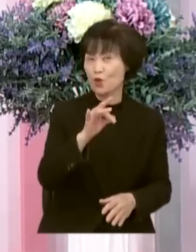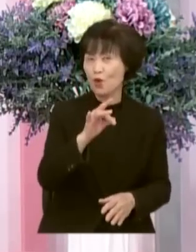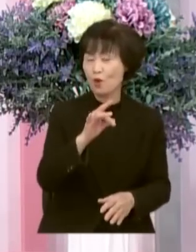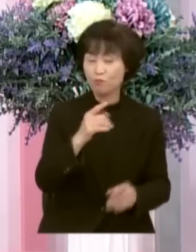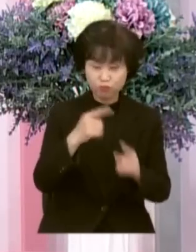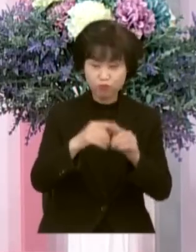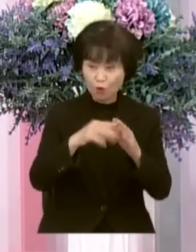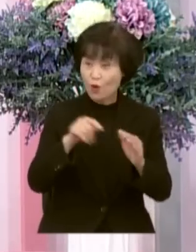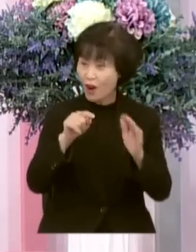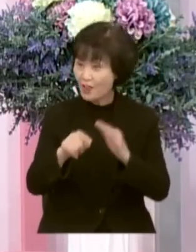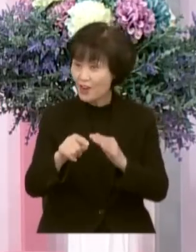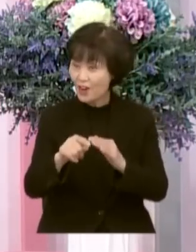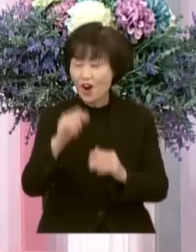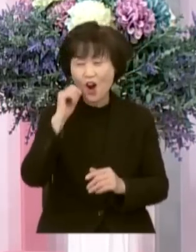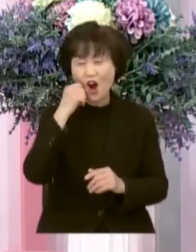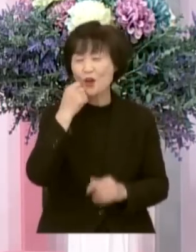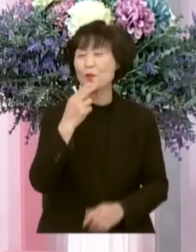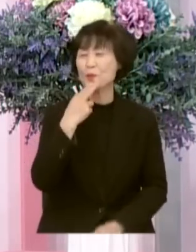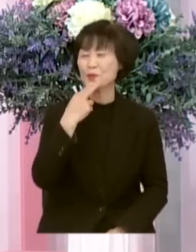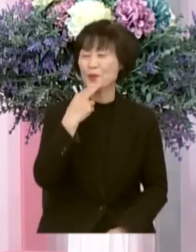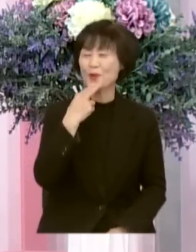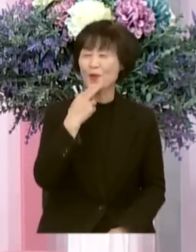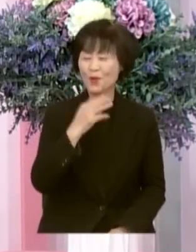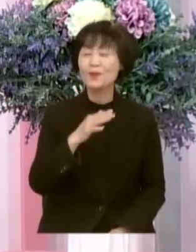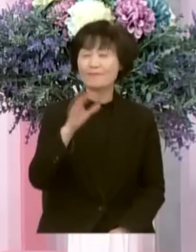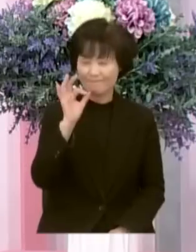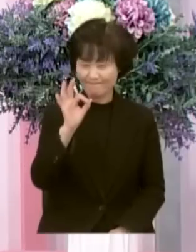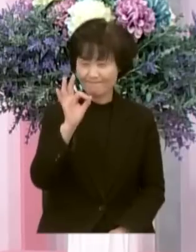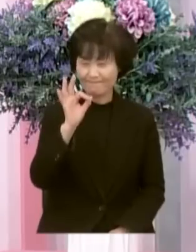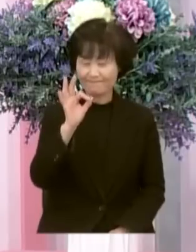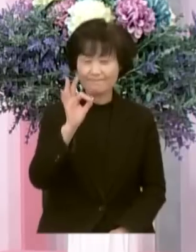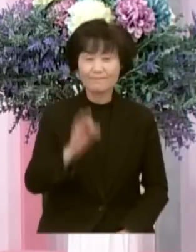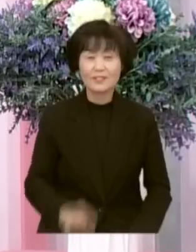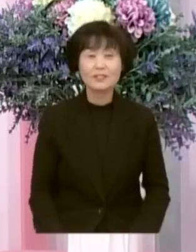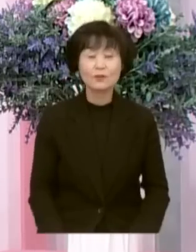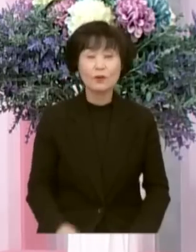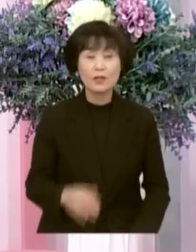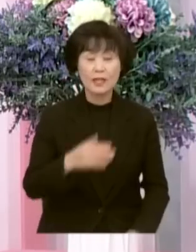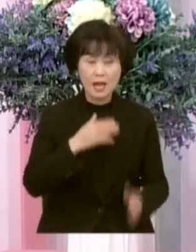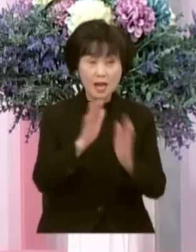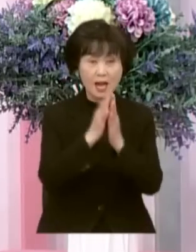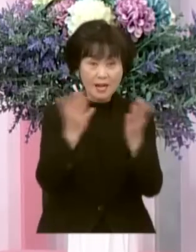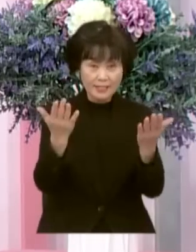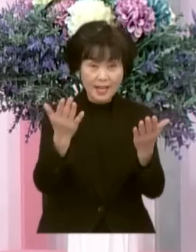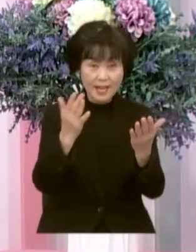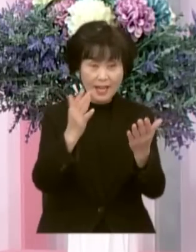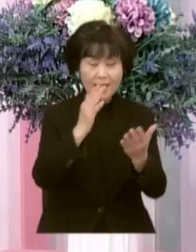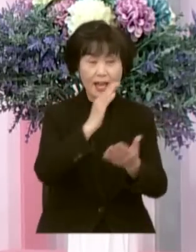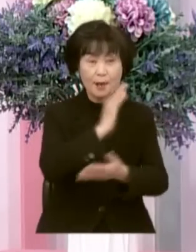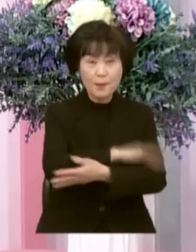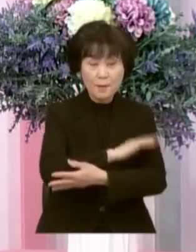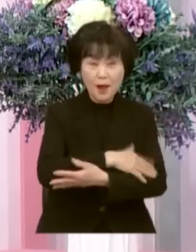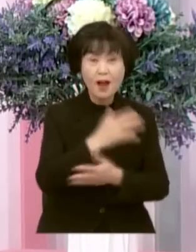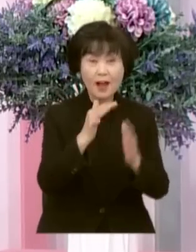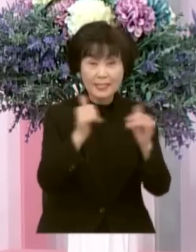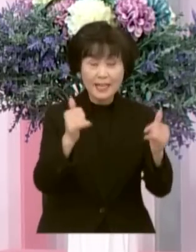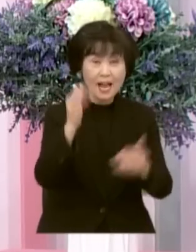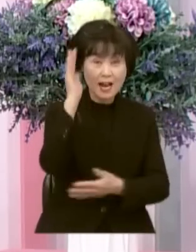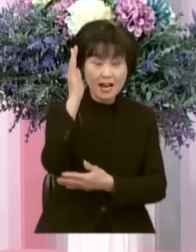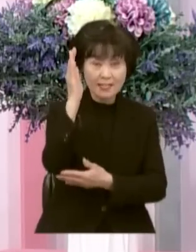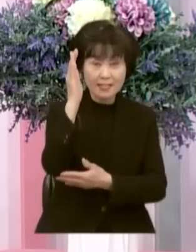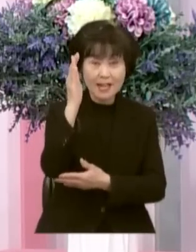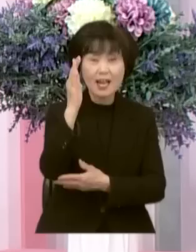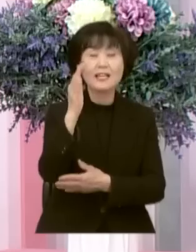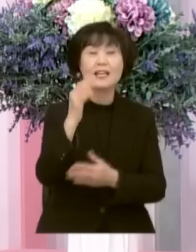그러면서 교회 가는 거야 뭐. 네. 그 정도. 문제 없어. 그래서 콜을 했단 말이죠. 그 저자 강연회 하는 그날이었어요. 그날 하나님께서 역사를